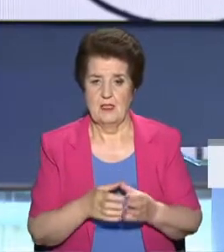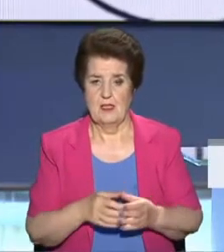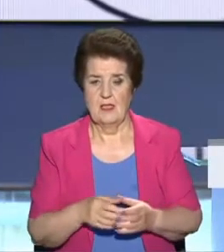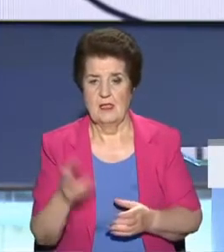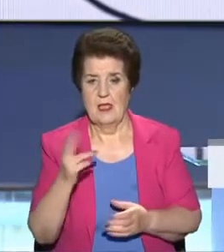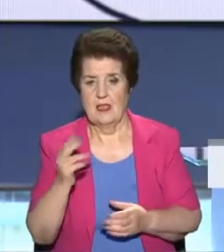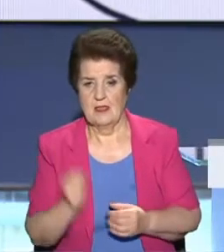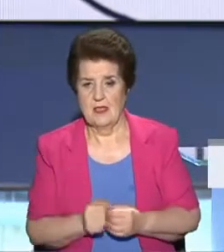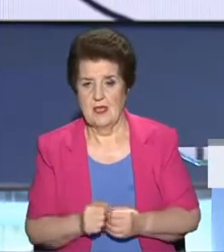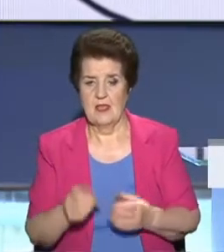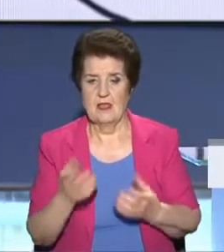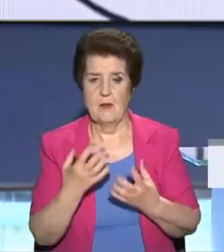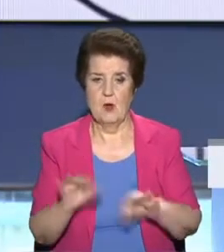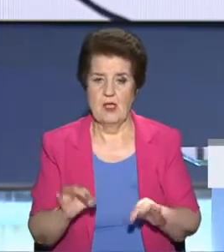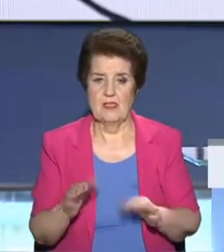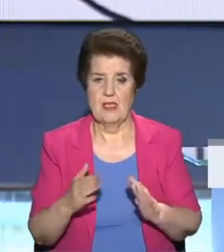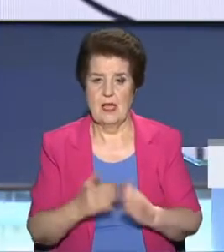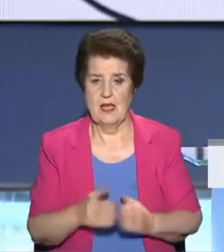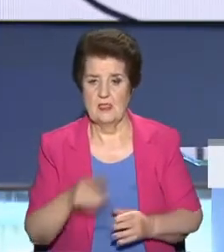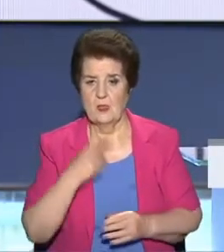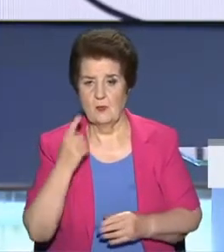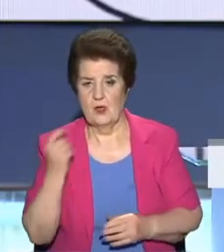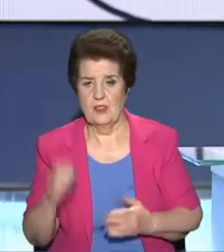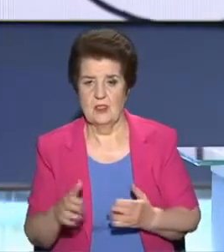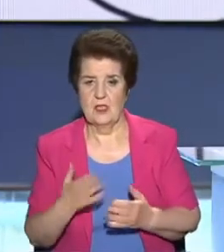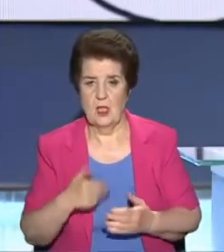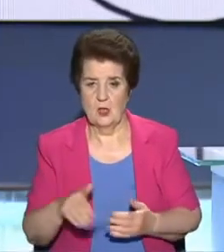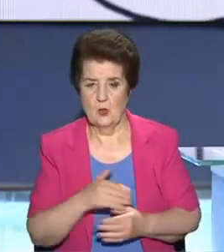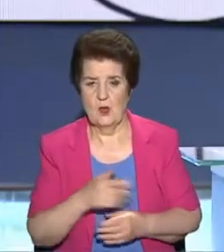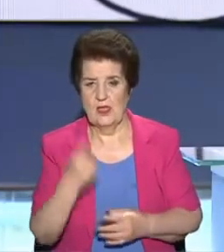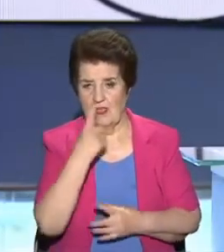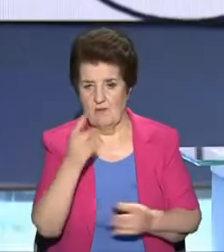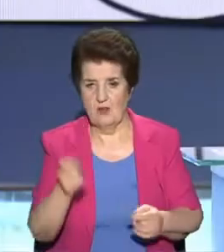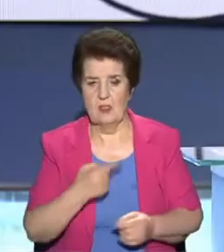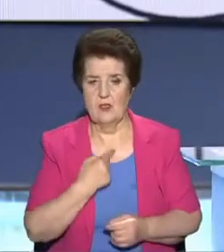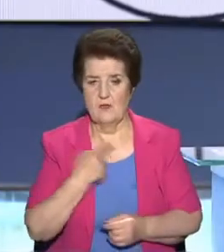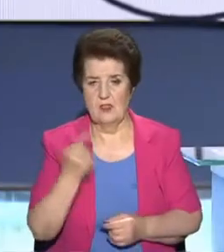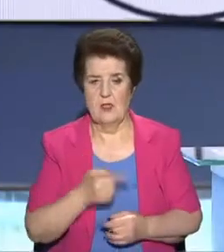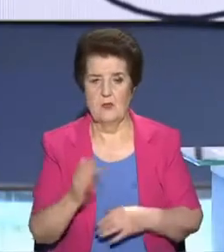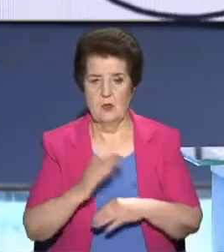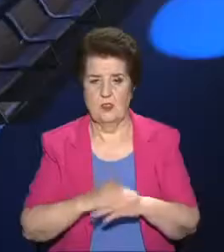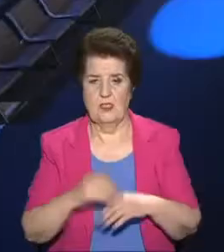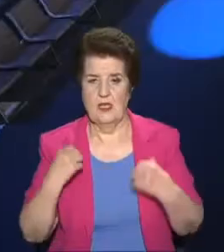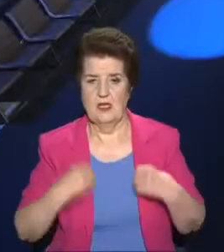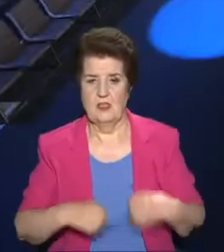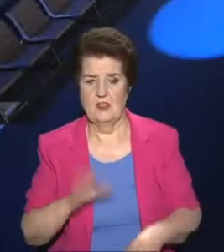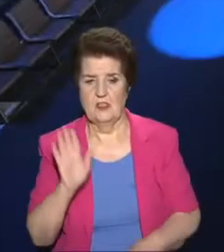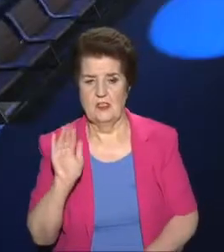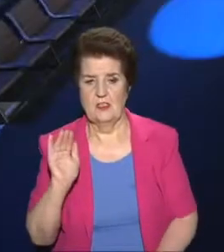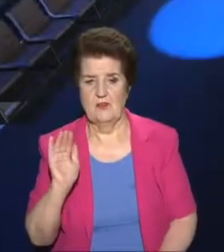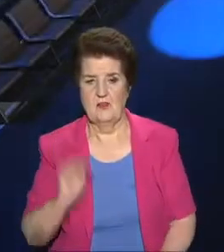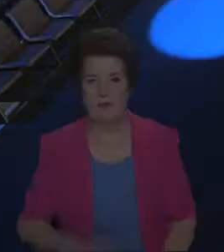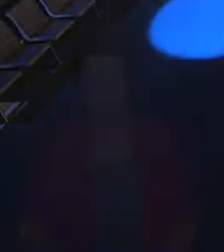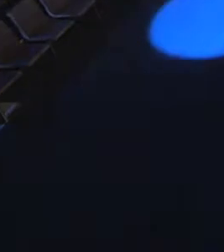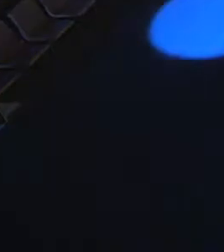platforma democrația casă și Partidul politic noi ne informăm și votăm O seară liniștită să aveți